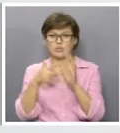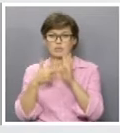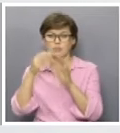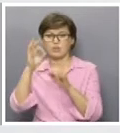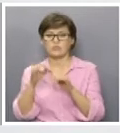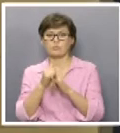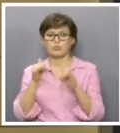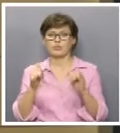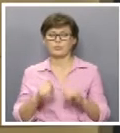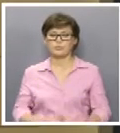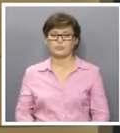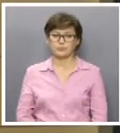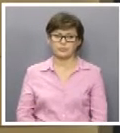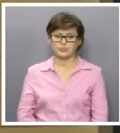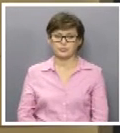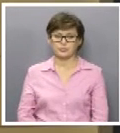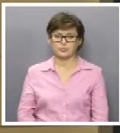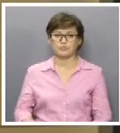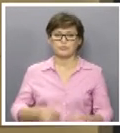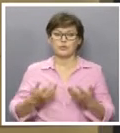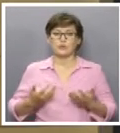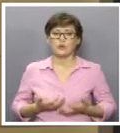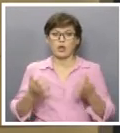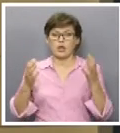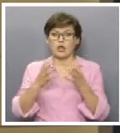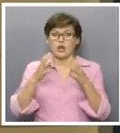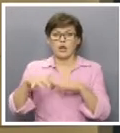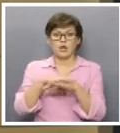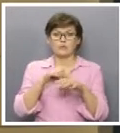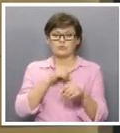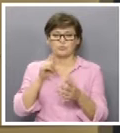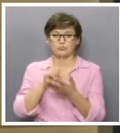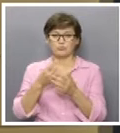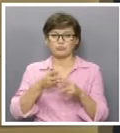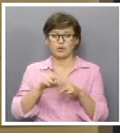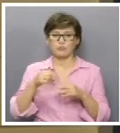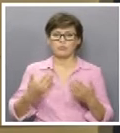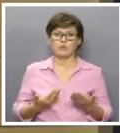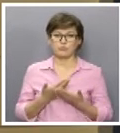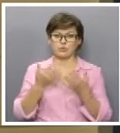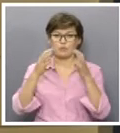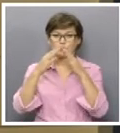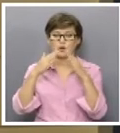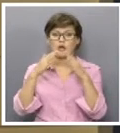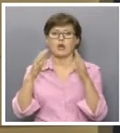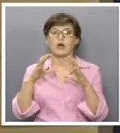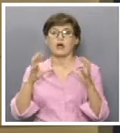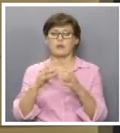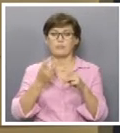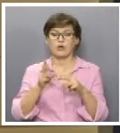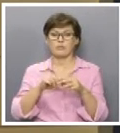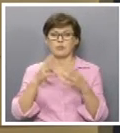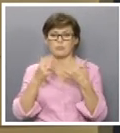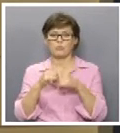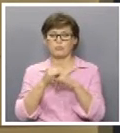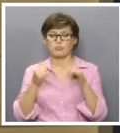12.8%-ға артты. Мүлкін сақтандыруға халықтың өзі мүдделі, дүниелерін ерік түрде сақтандырып жатқан қазақстандықтардың қатары